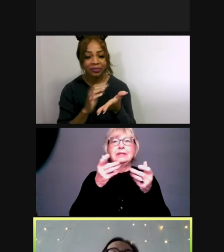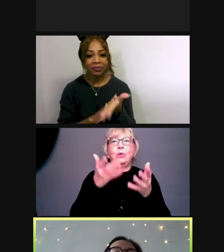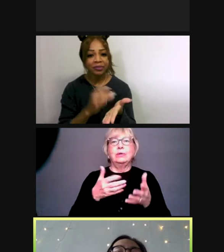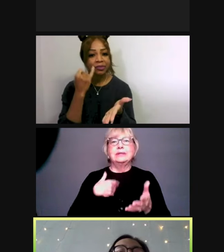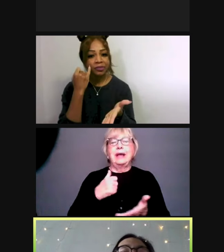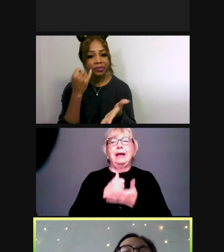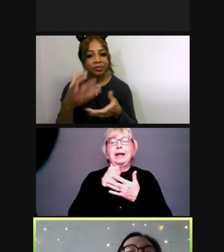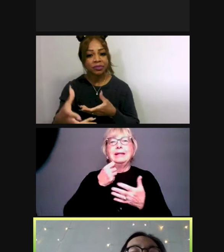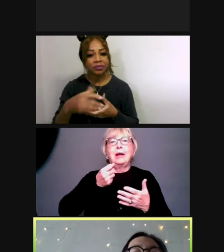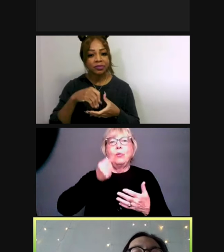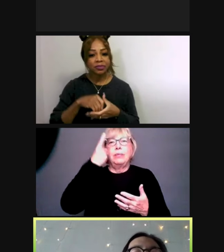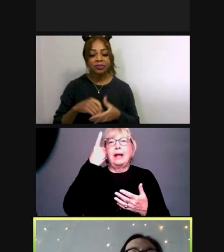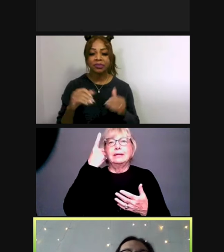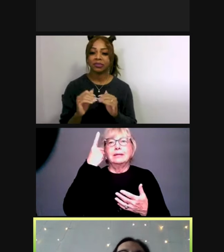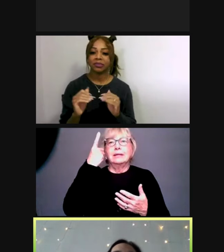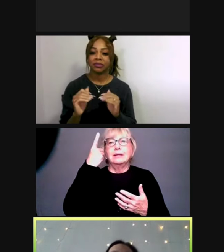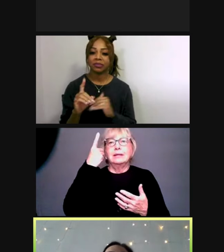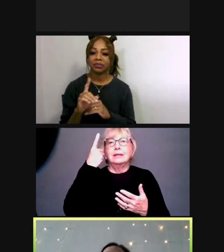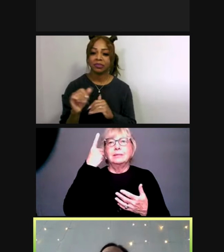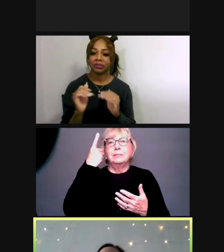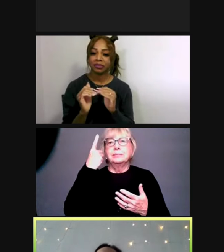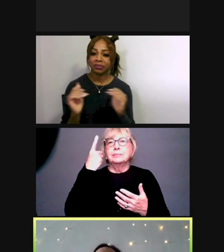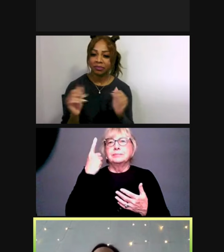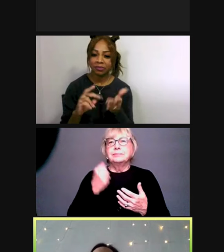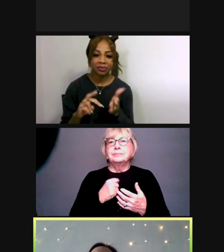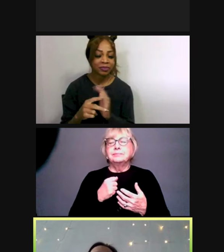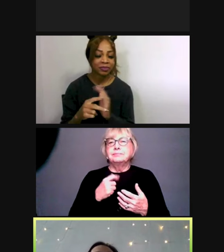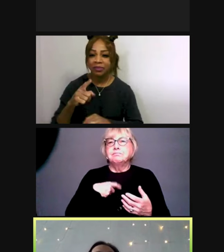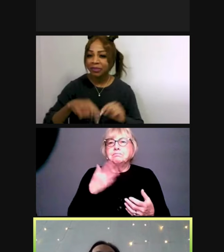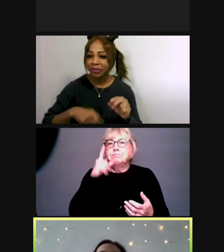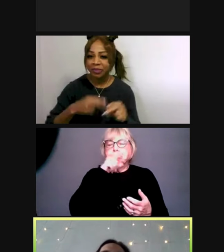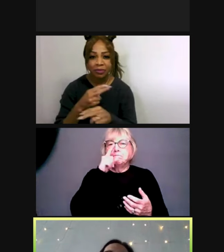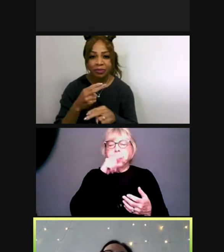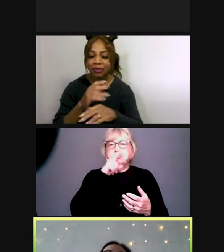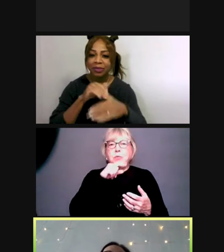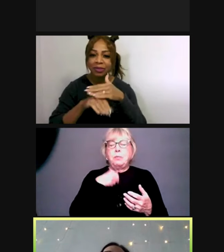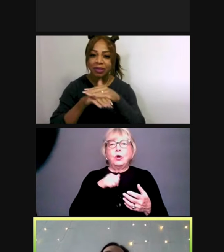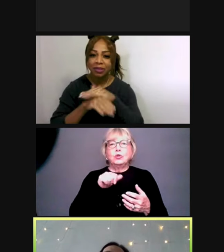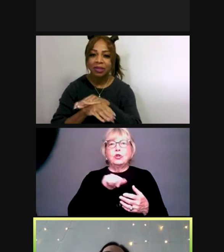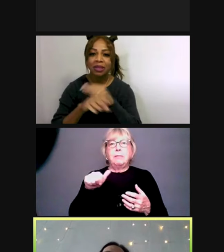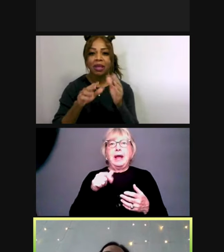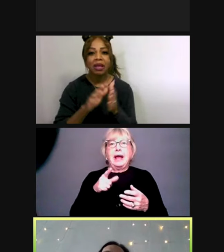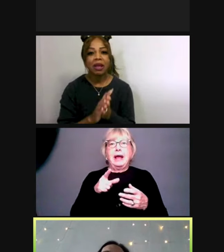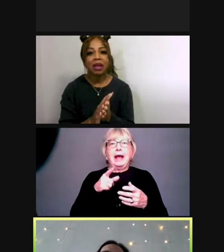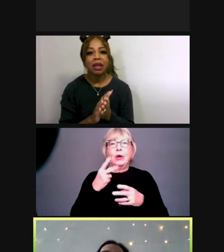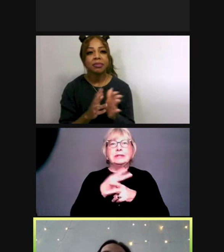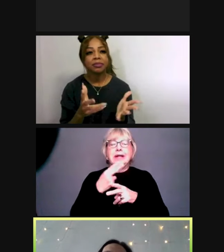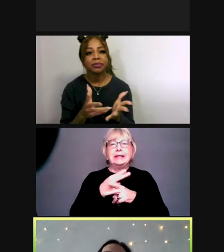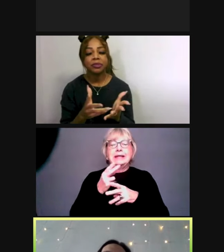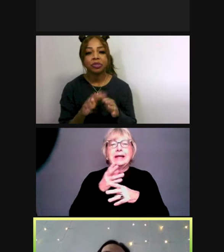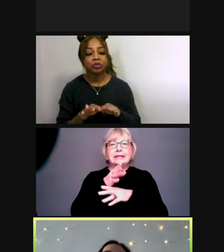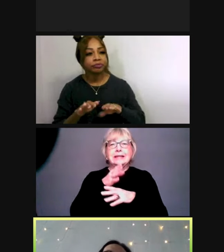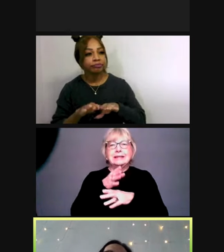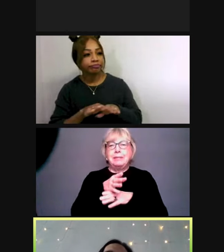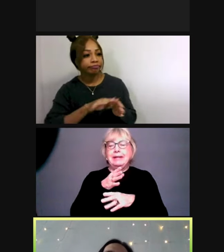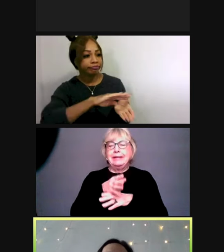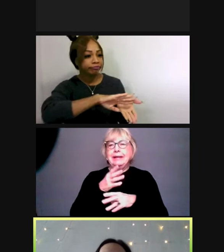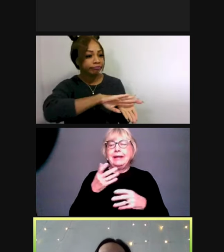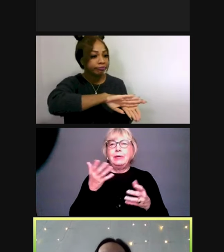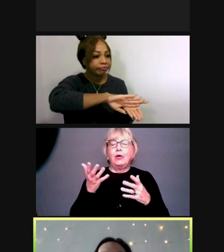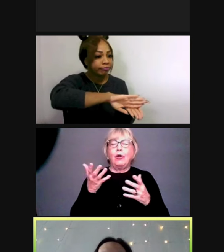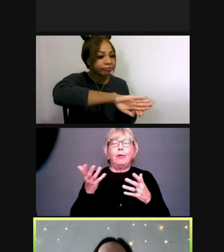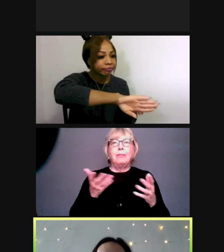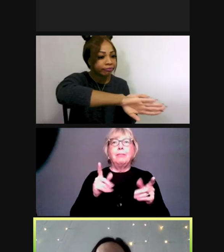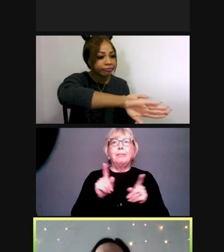comprendre qu'on ne peut pas simplement essayer d'utiliser l'accessibilité comme une façon pour